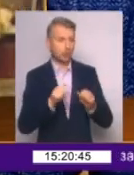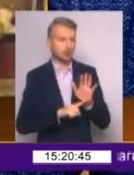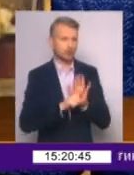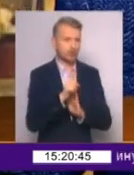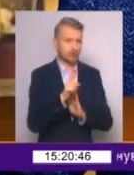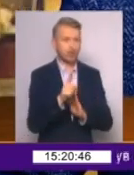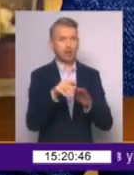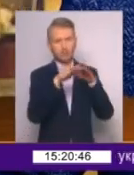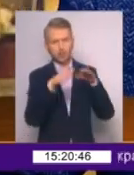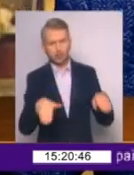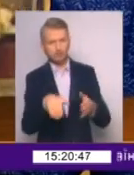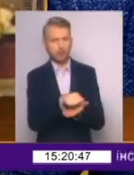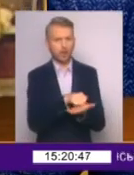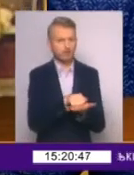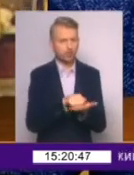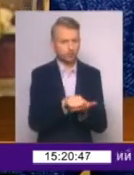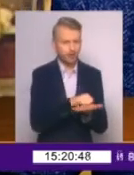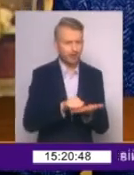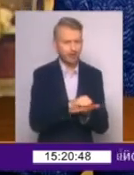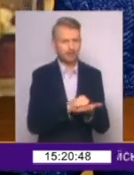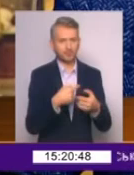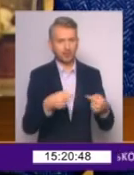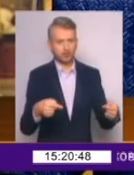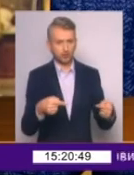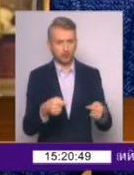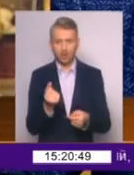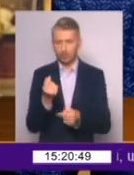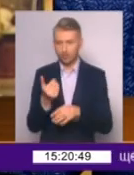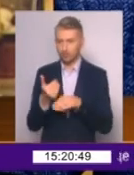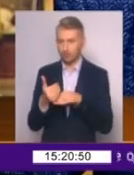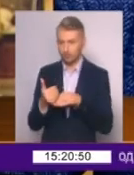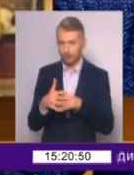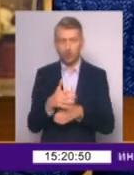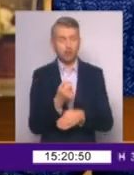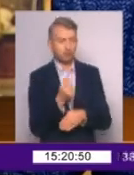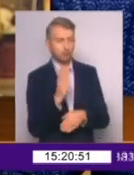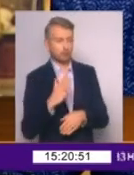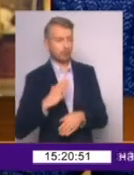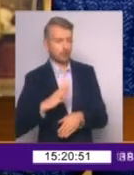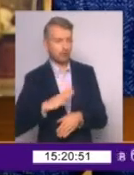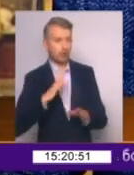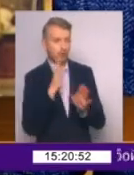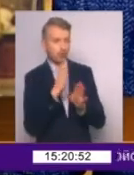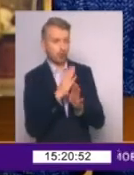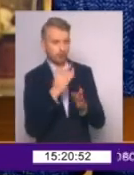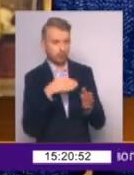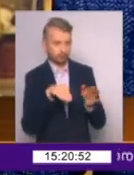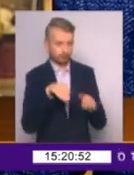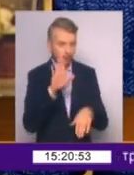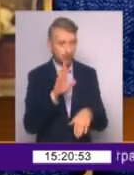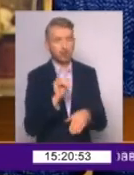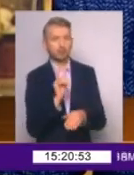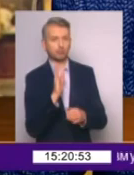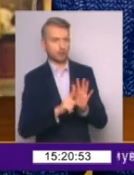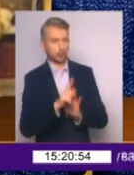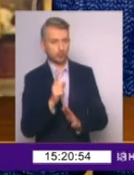покрівлю, асфальтування, там інші речі. Трішки вже трішечки будемо чекати погодних умов і розпочнемо цю роботу.